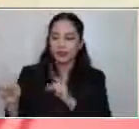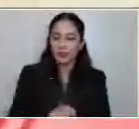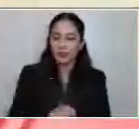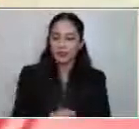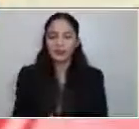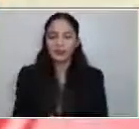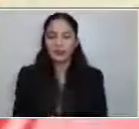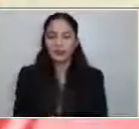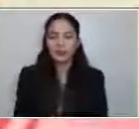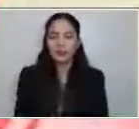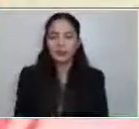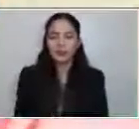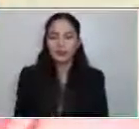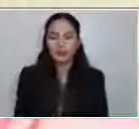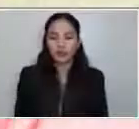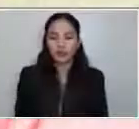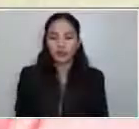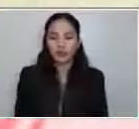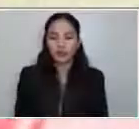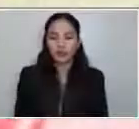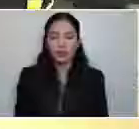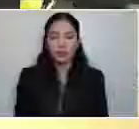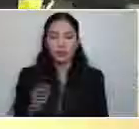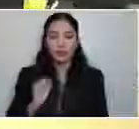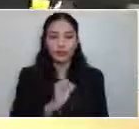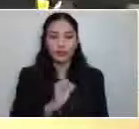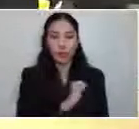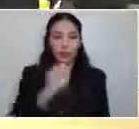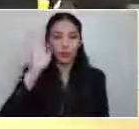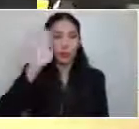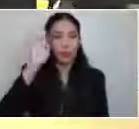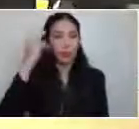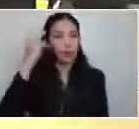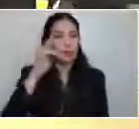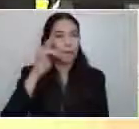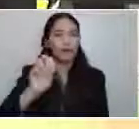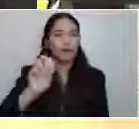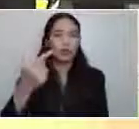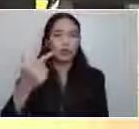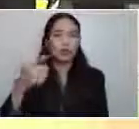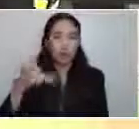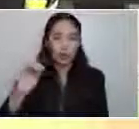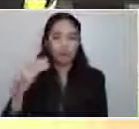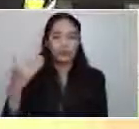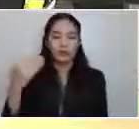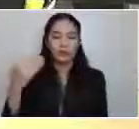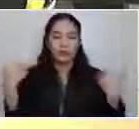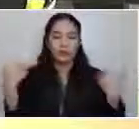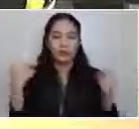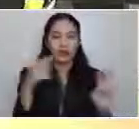baka ma-cover ng live din yan. Balikan natin. Mamaya, Kenneth, we'll do follow-up